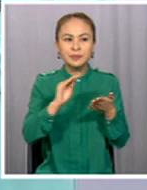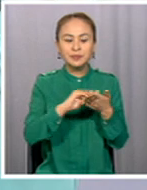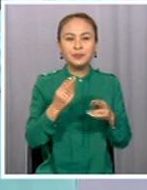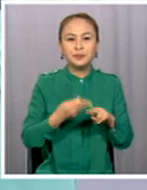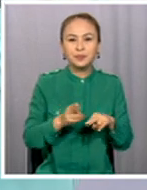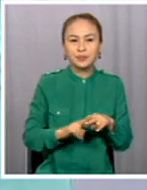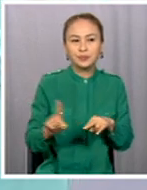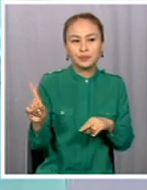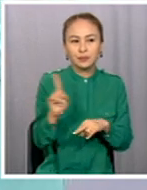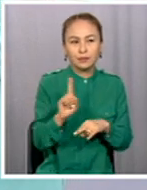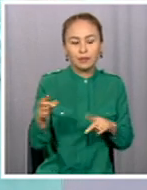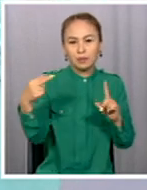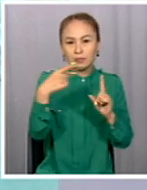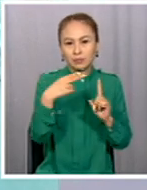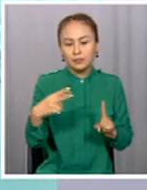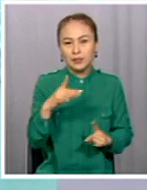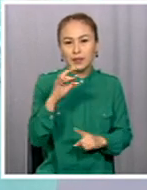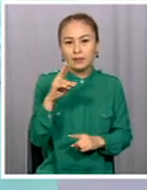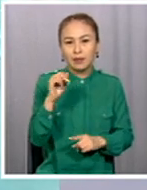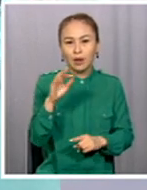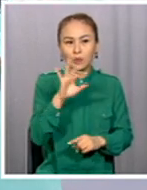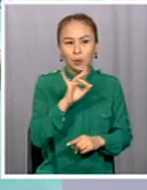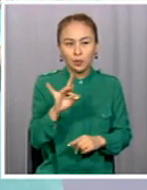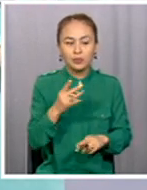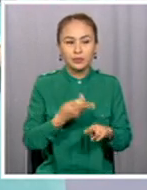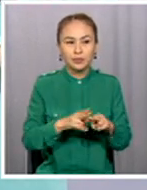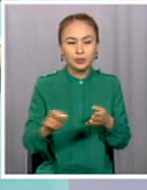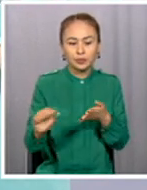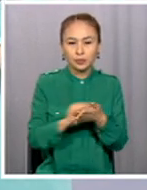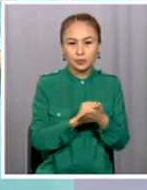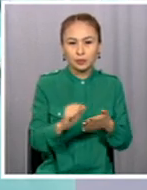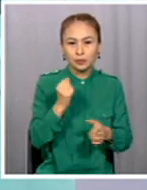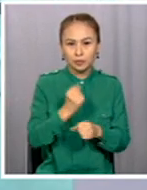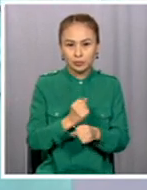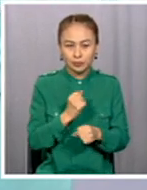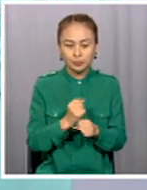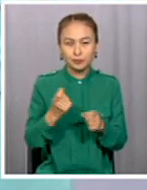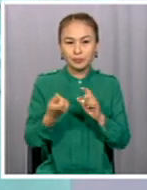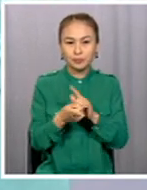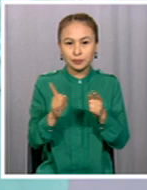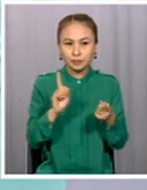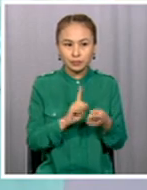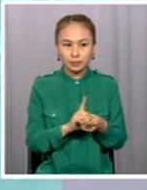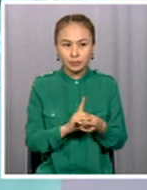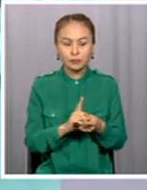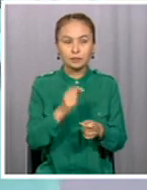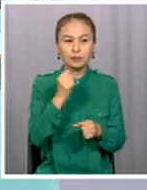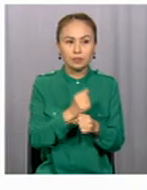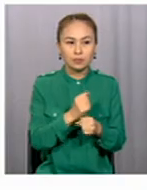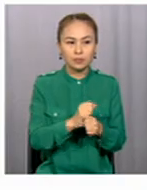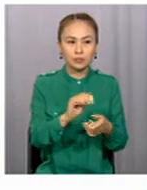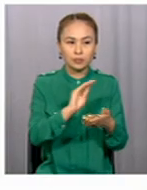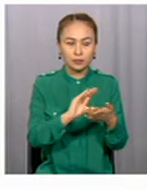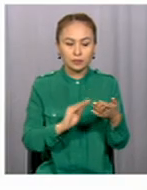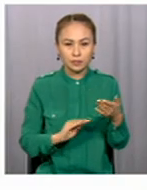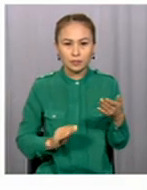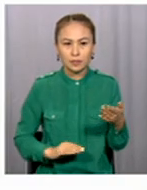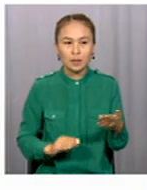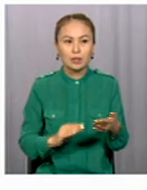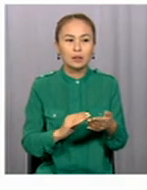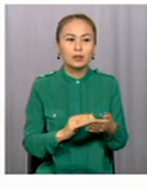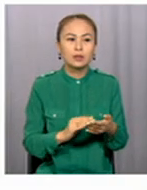Мәтіндік редактордың мәтіндік құжат құруға, түзетуге, өңдеуге және